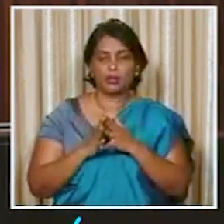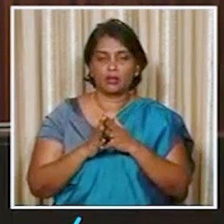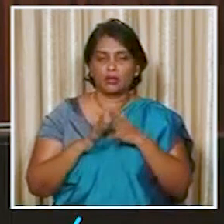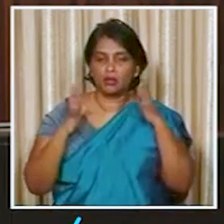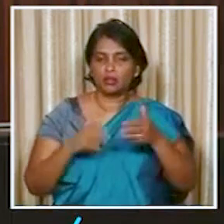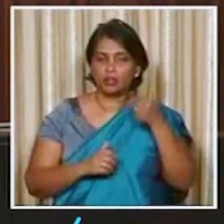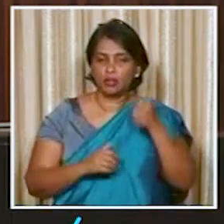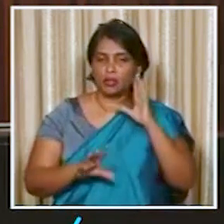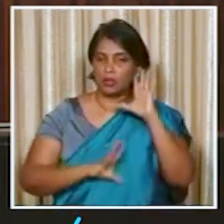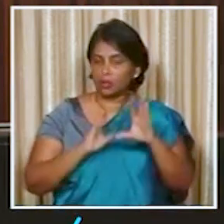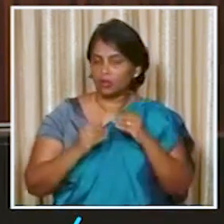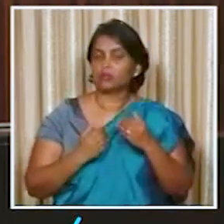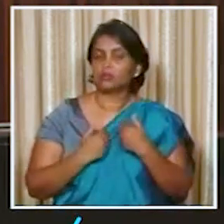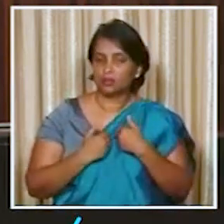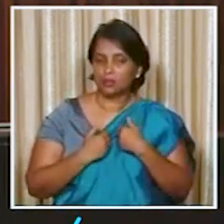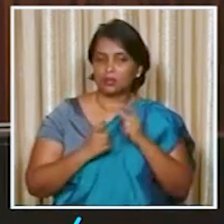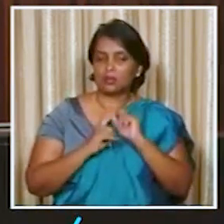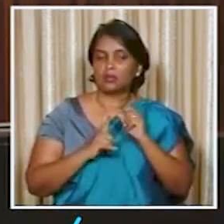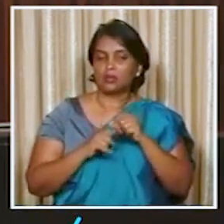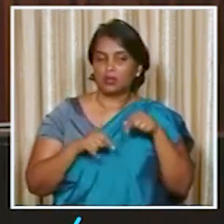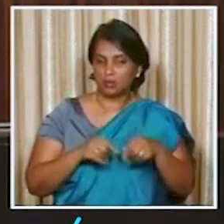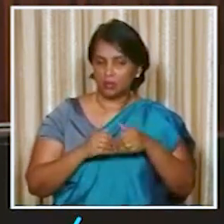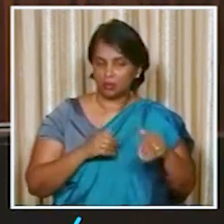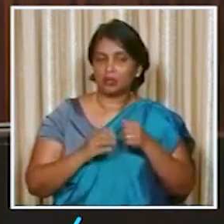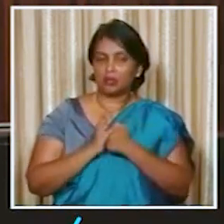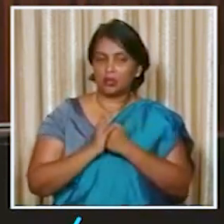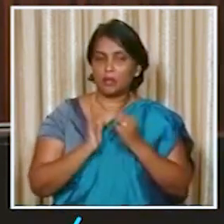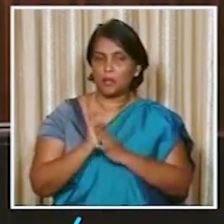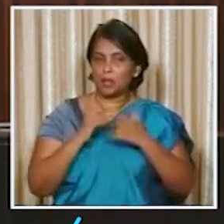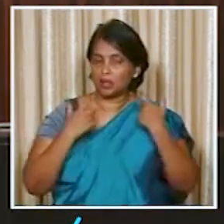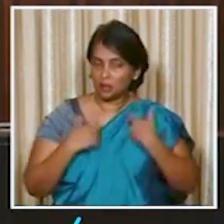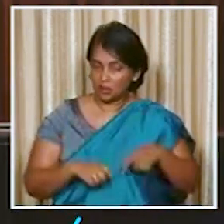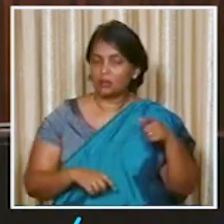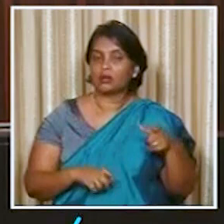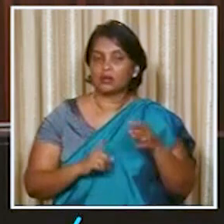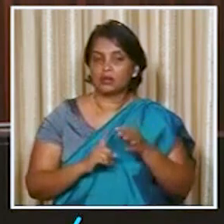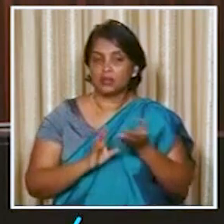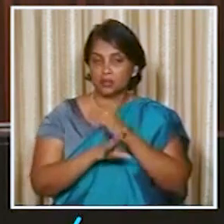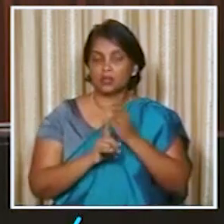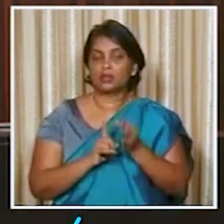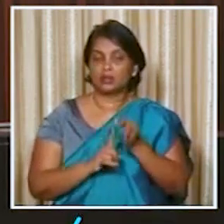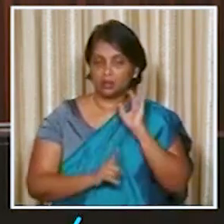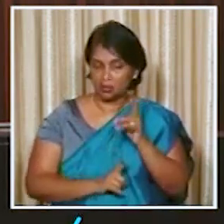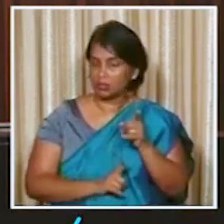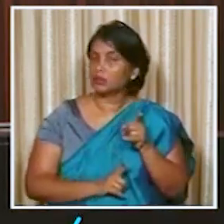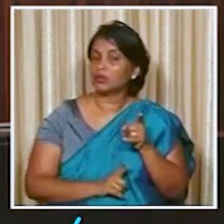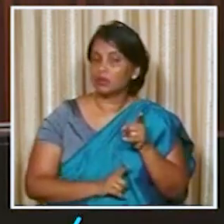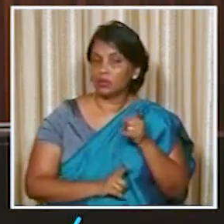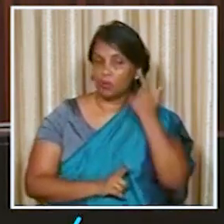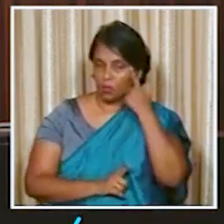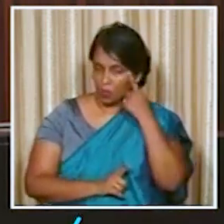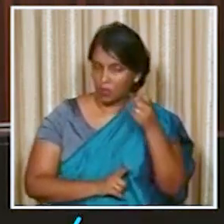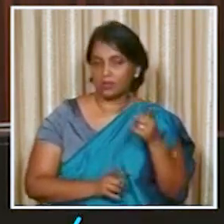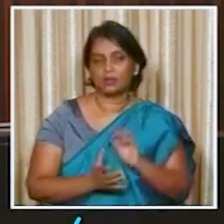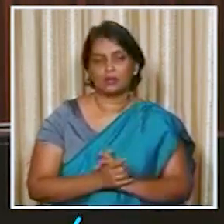ඉතා වැදගත් තොරතුරු මම මේ සභාවේ දැනට සිටින ගරු මහින්ද රාජපක්ෂ හිටපු ජනාධිපතිතුමා සාක්ෂි දරනවා